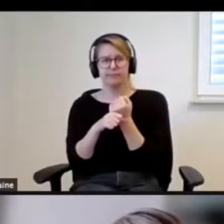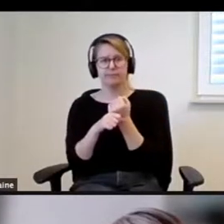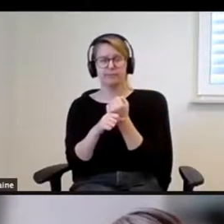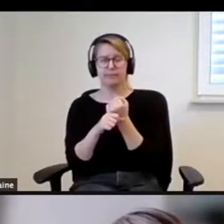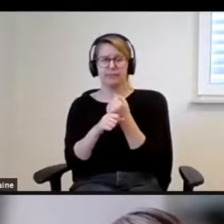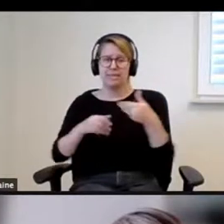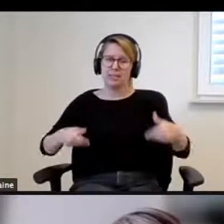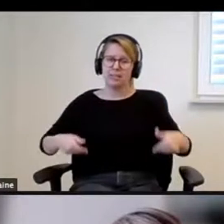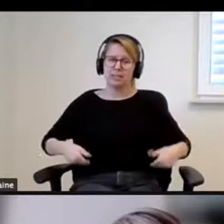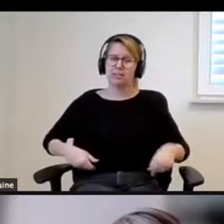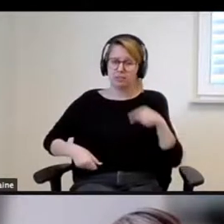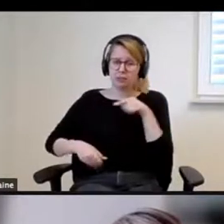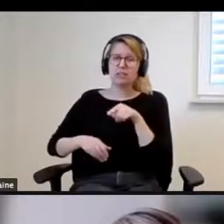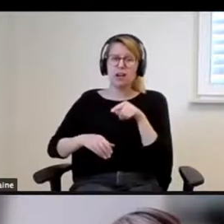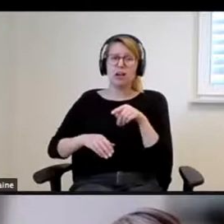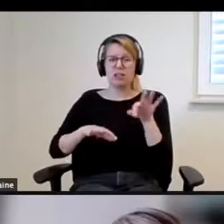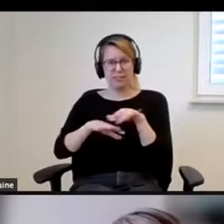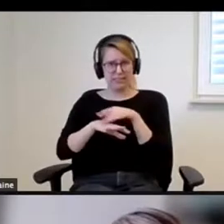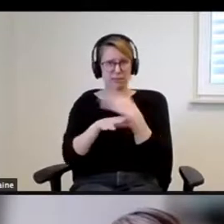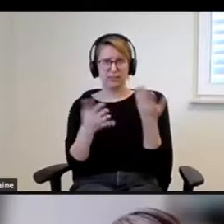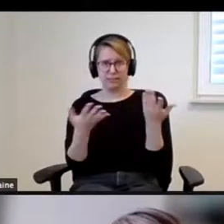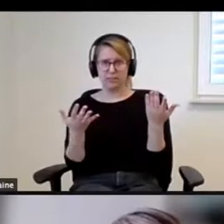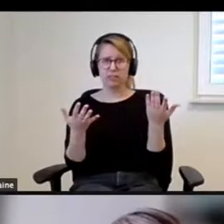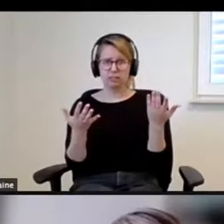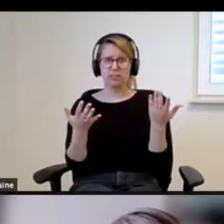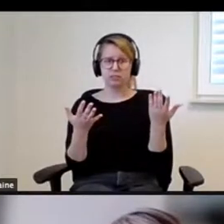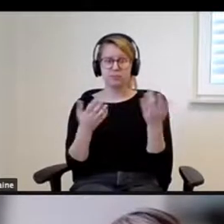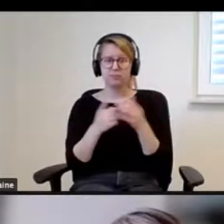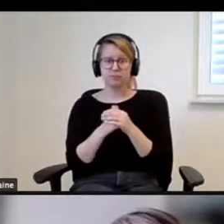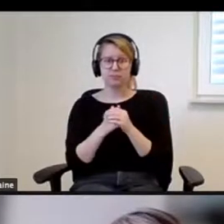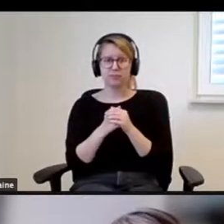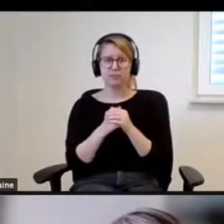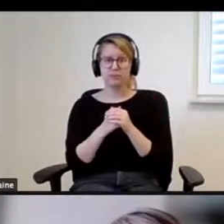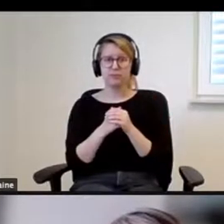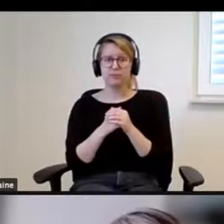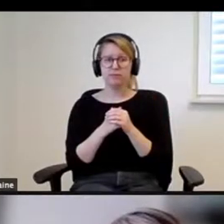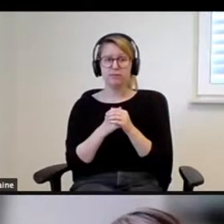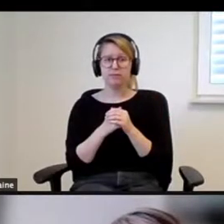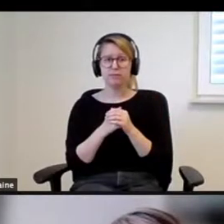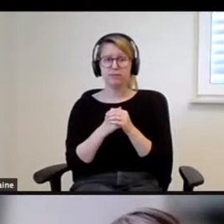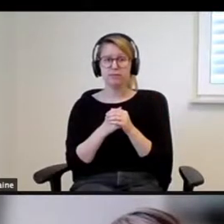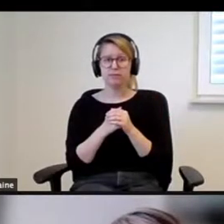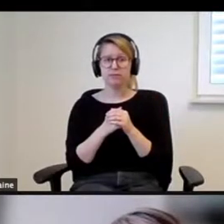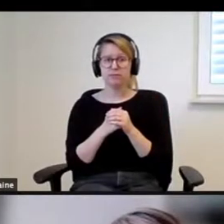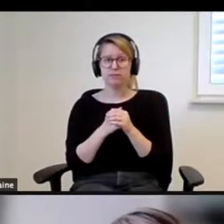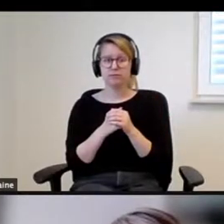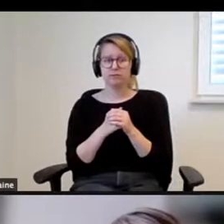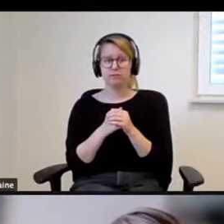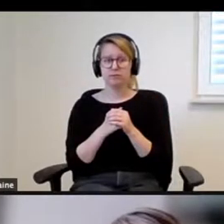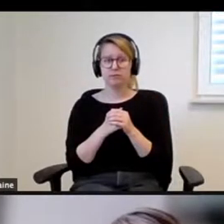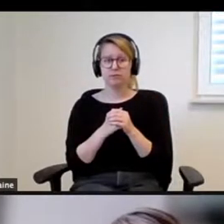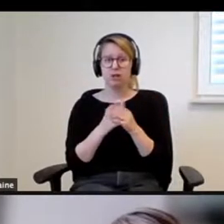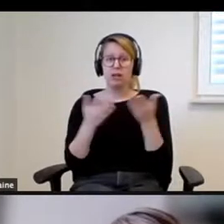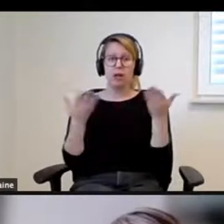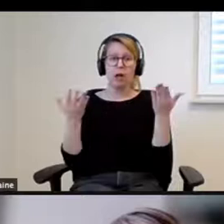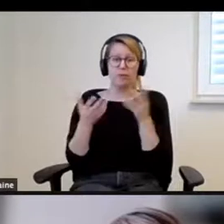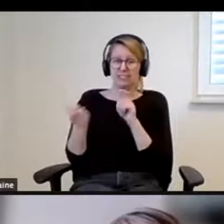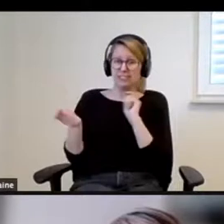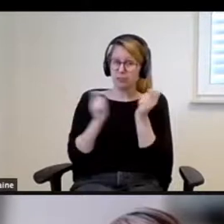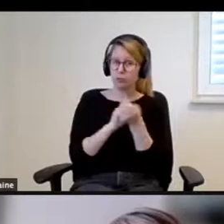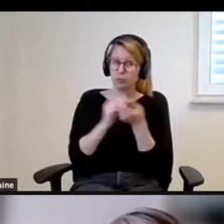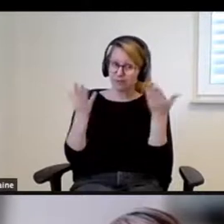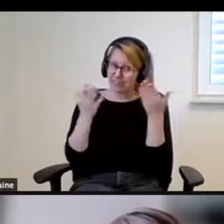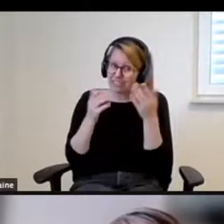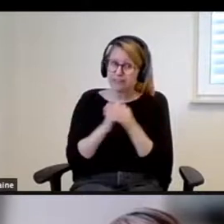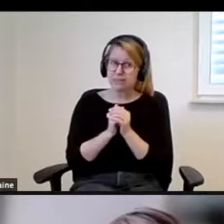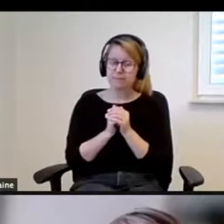la ville. Ce qui a effectivement changé, c'est quand il y avait une personne référente qui a été